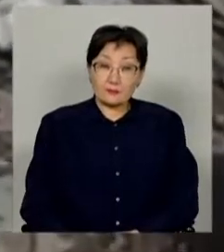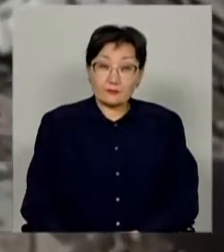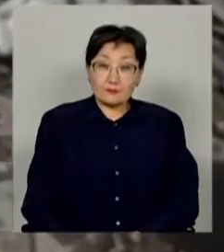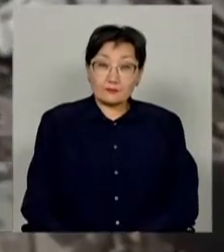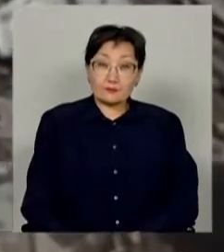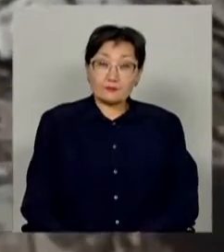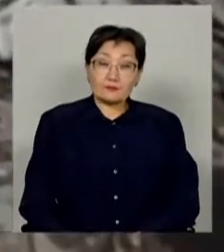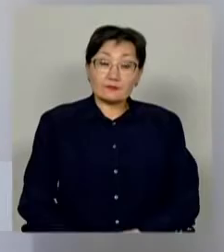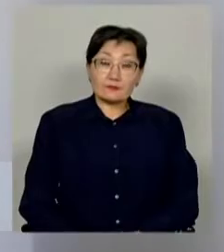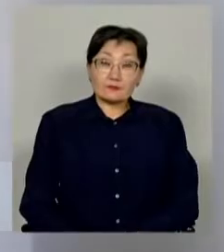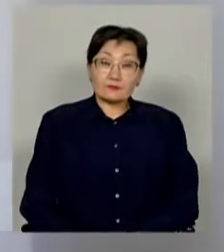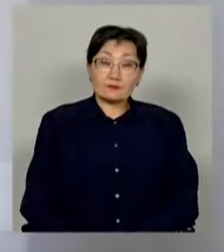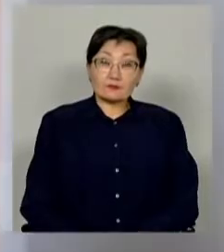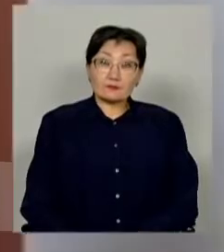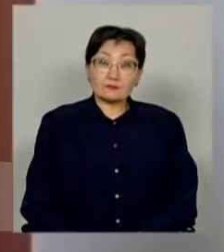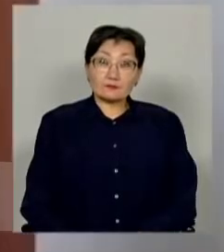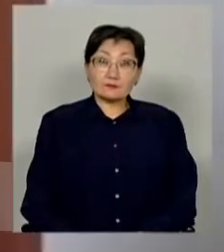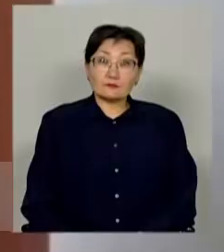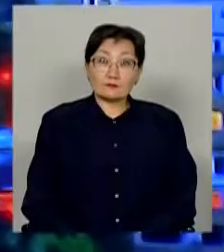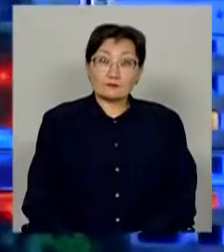Өтеев, Алматы, телеарнасы, Астана.